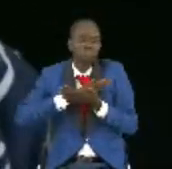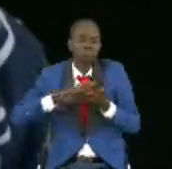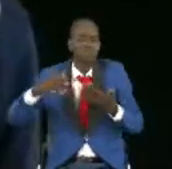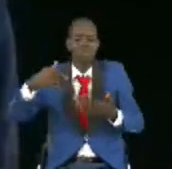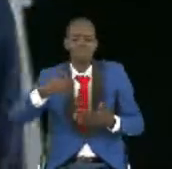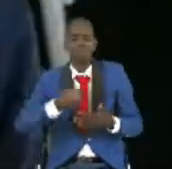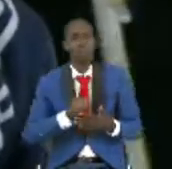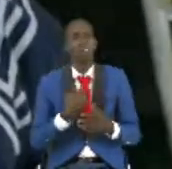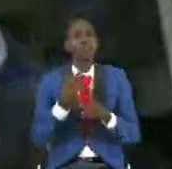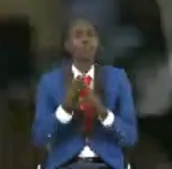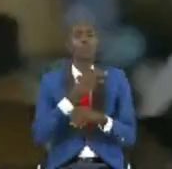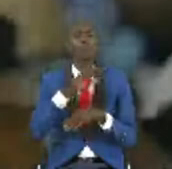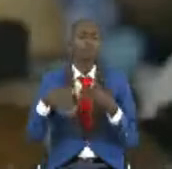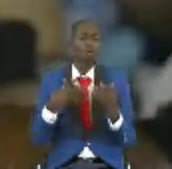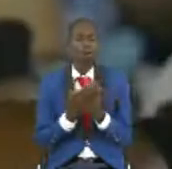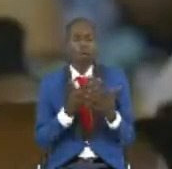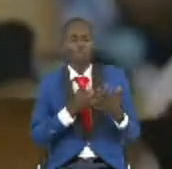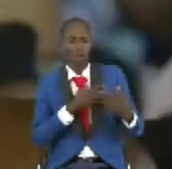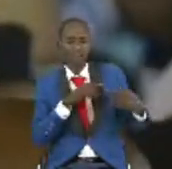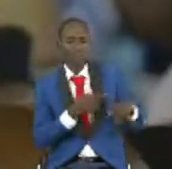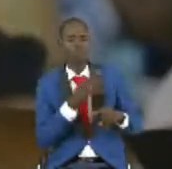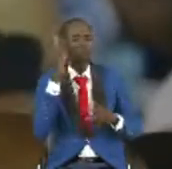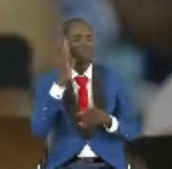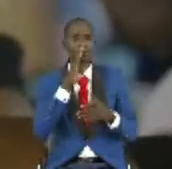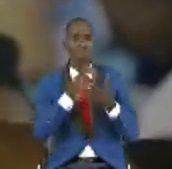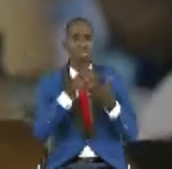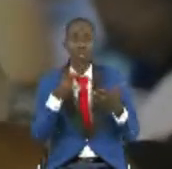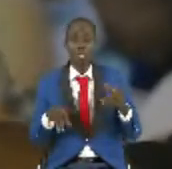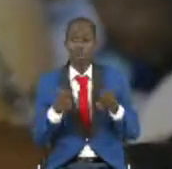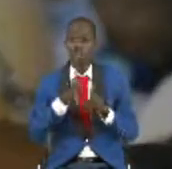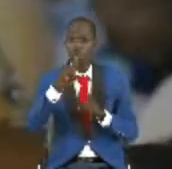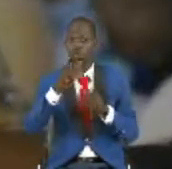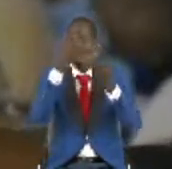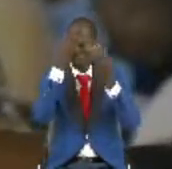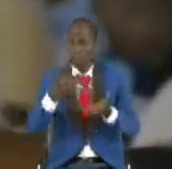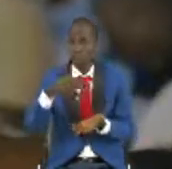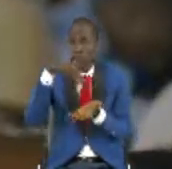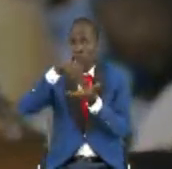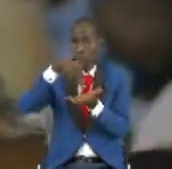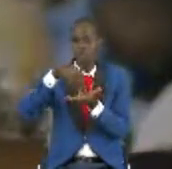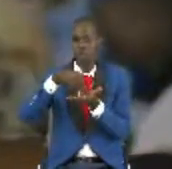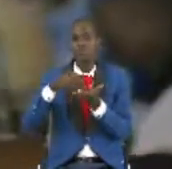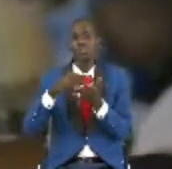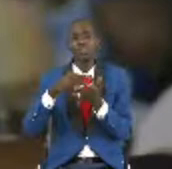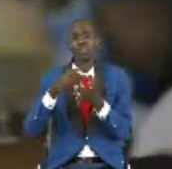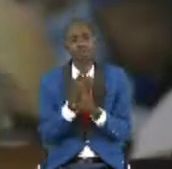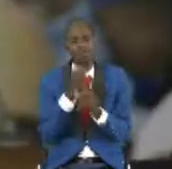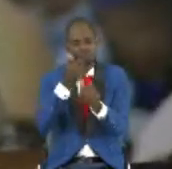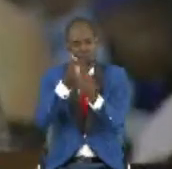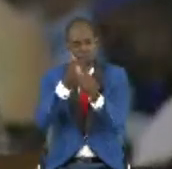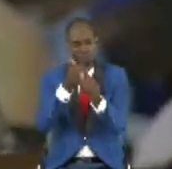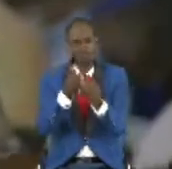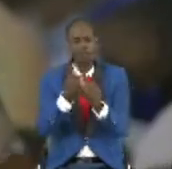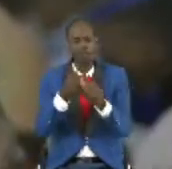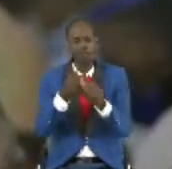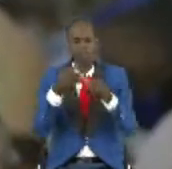purifie et toutes les culpabilités seront ôtées. Comme tu te lèves, dis Seigneur, je viens.